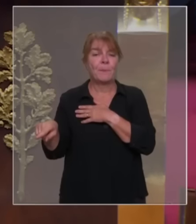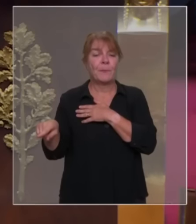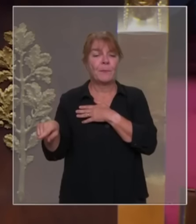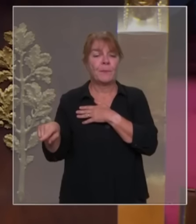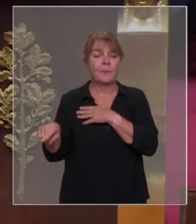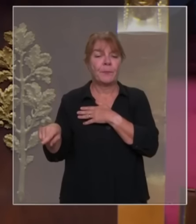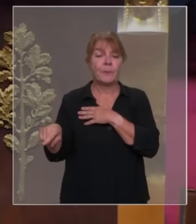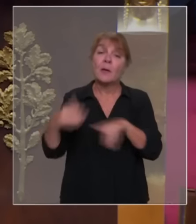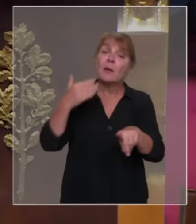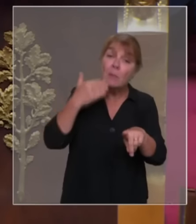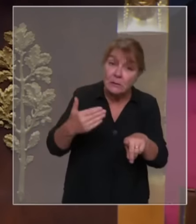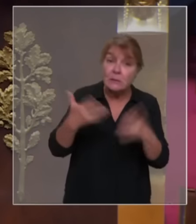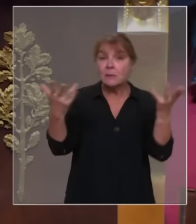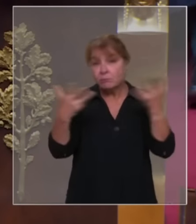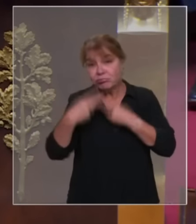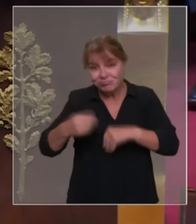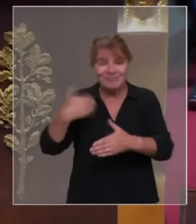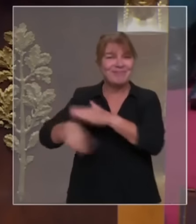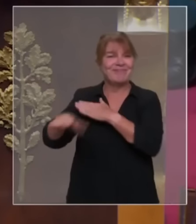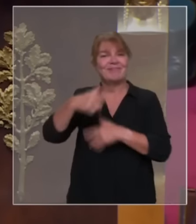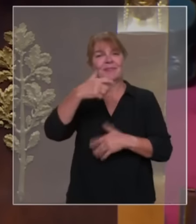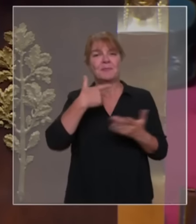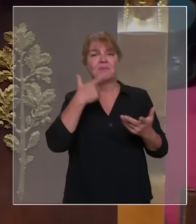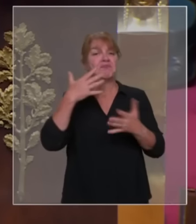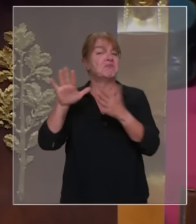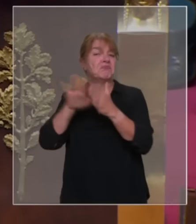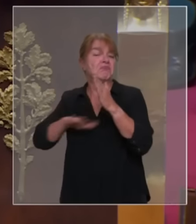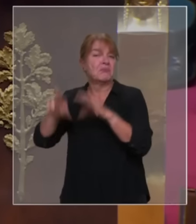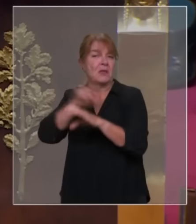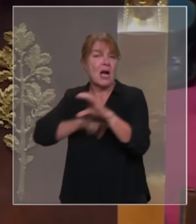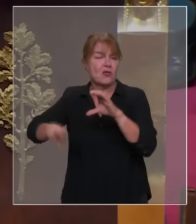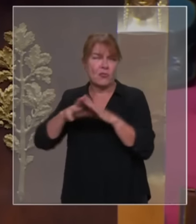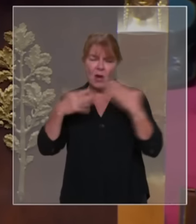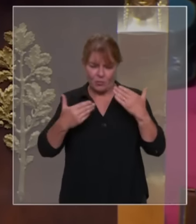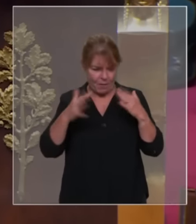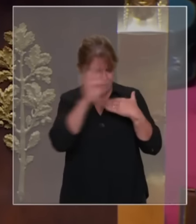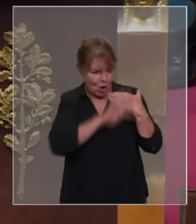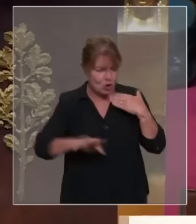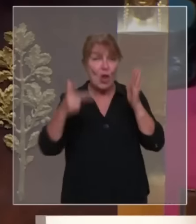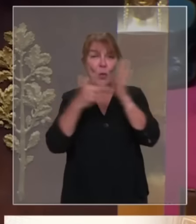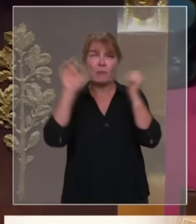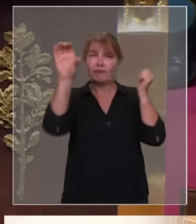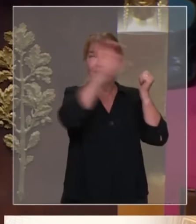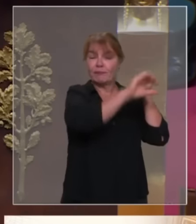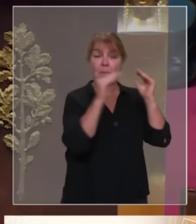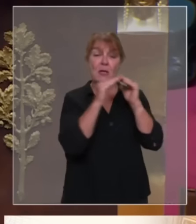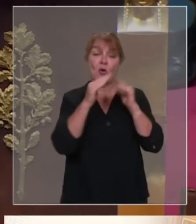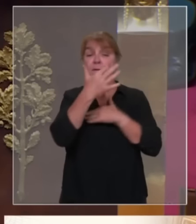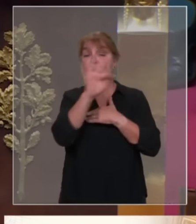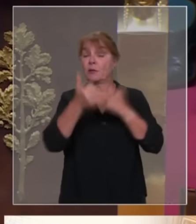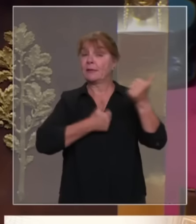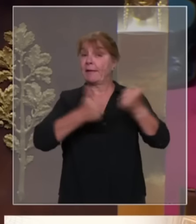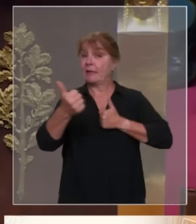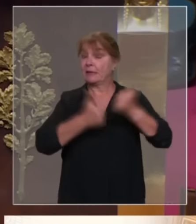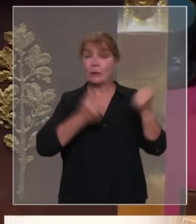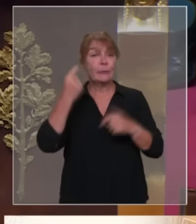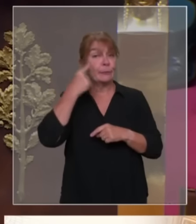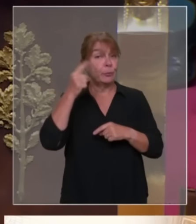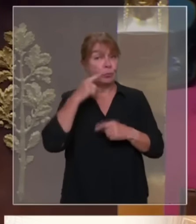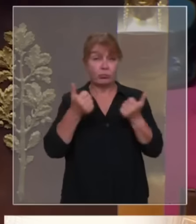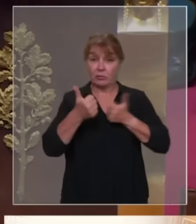Merci Jacqueline Gouraud et d'autres. Il y en a près de 3000 aujourd'hui qui apportent un